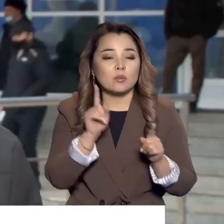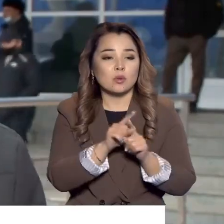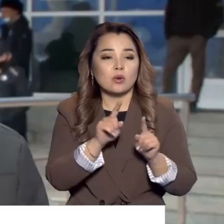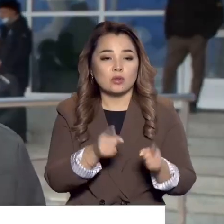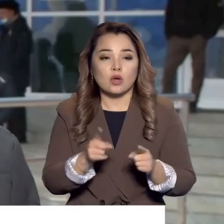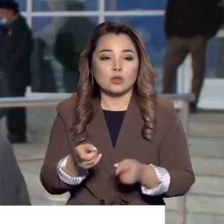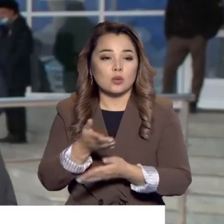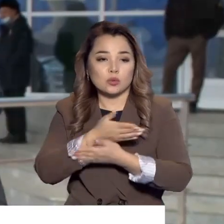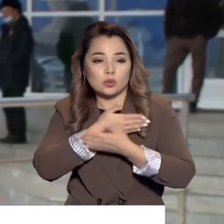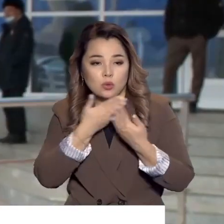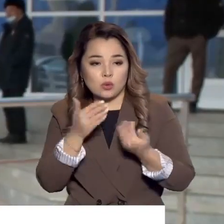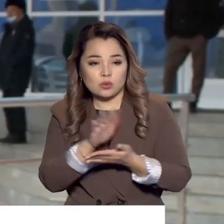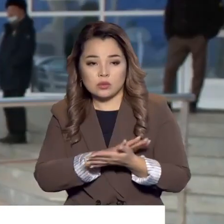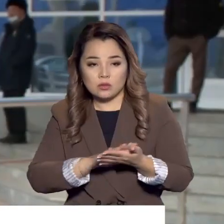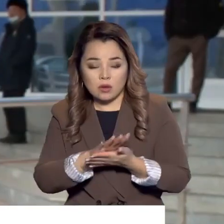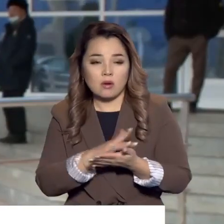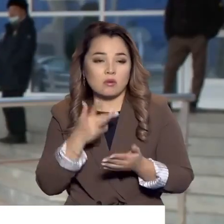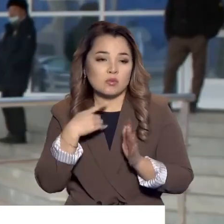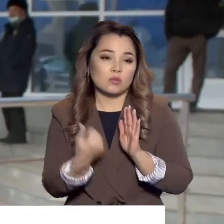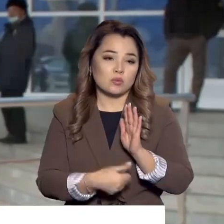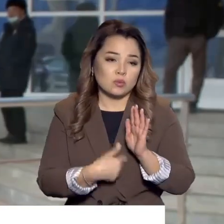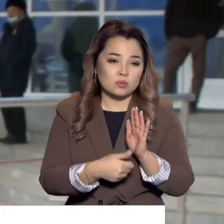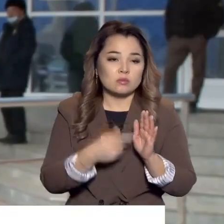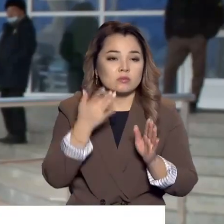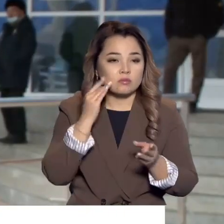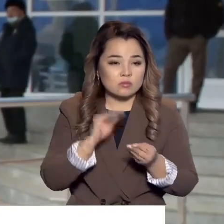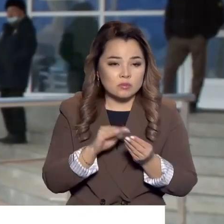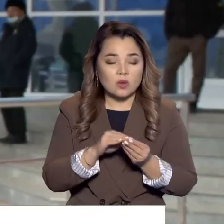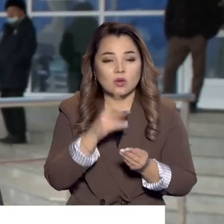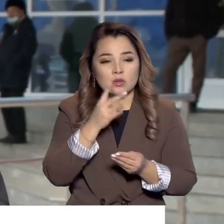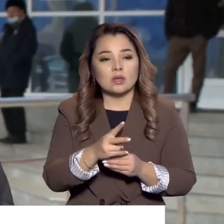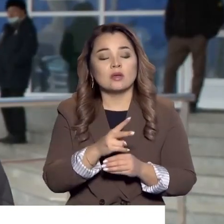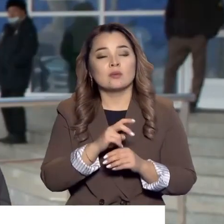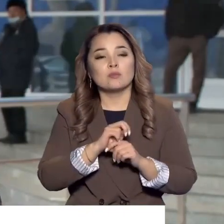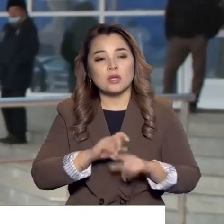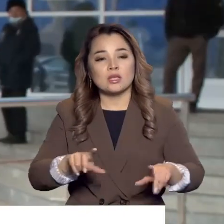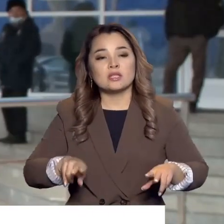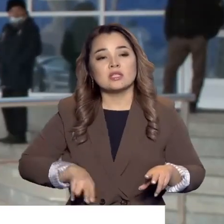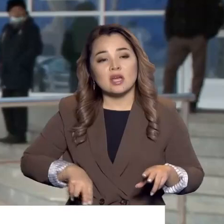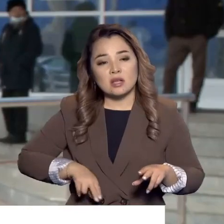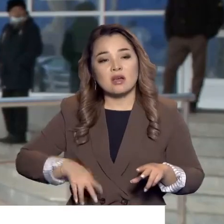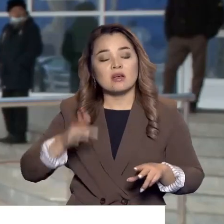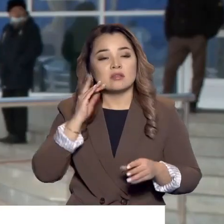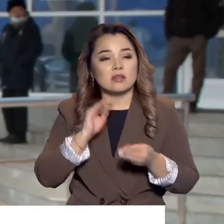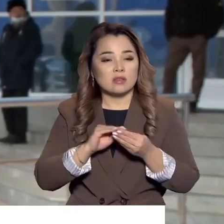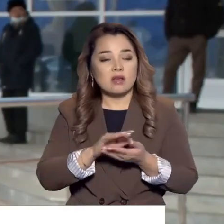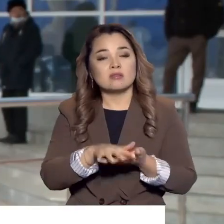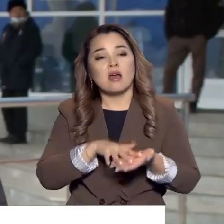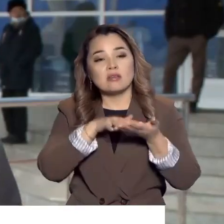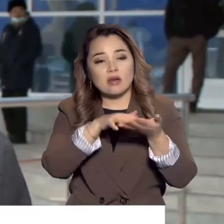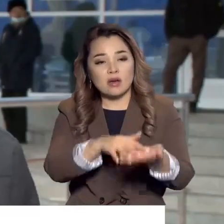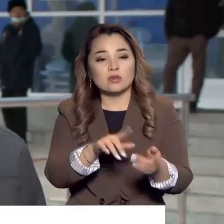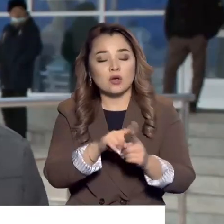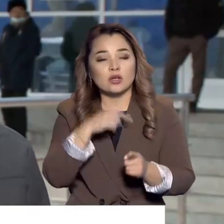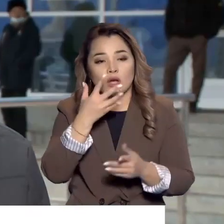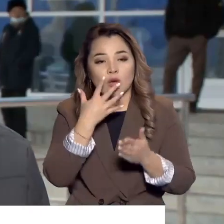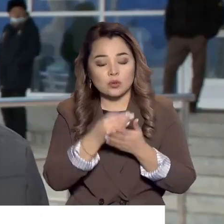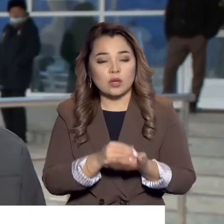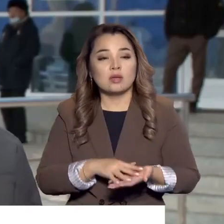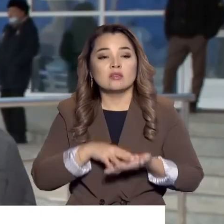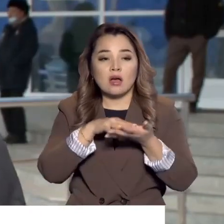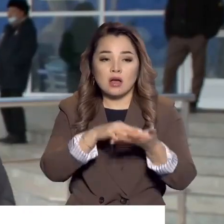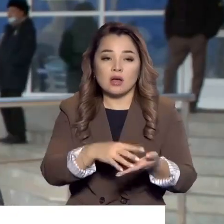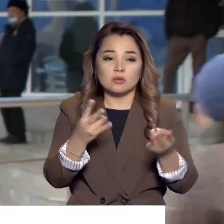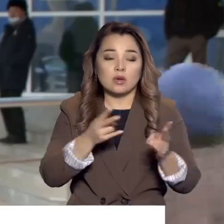Енді директ айтамын, жаңағы мектеп директорлерінің заявкасы менен, жеке тұрғындардың